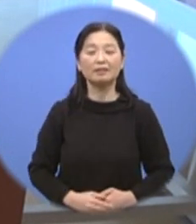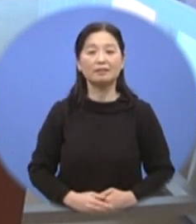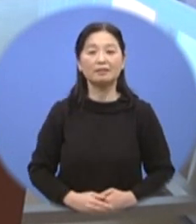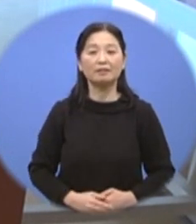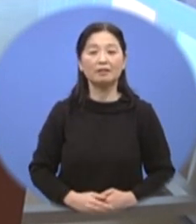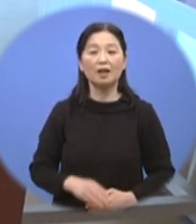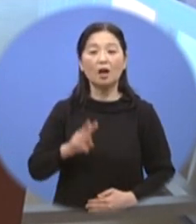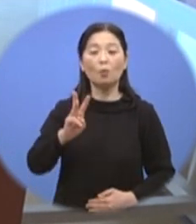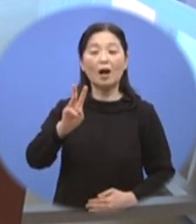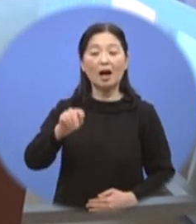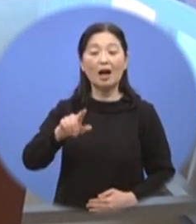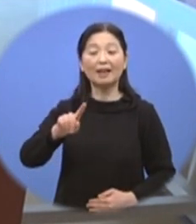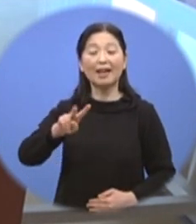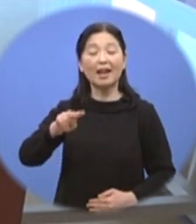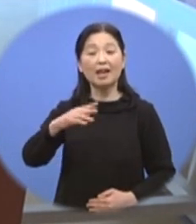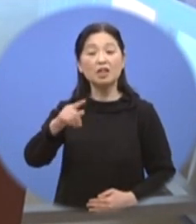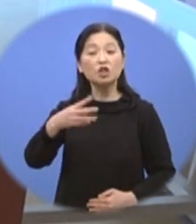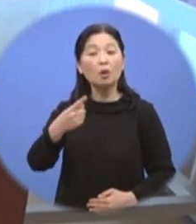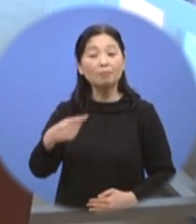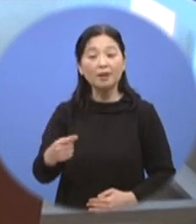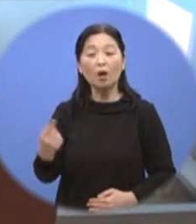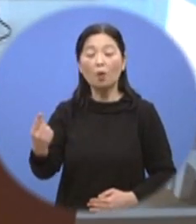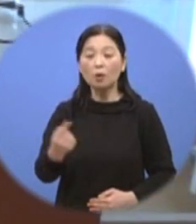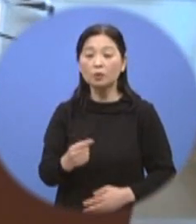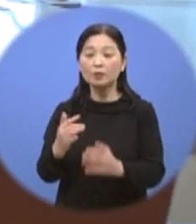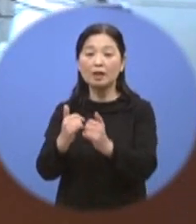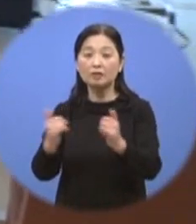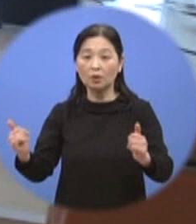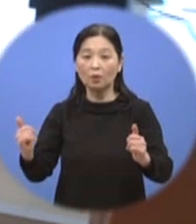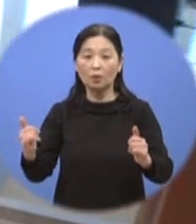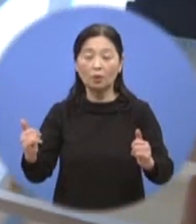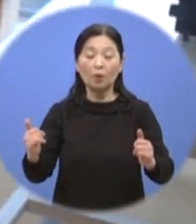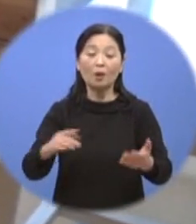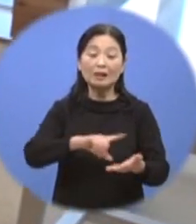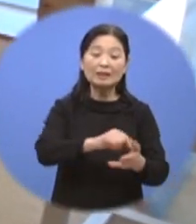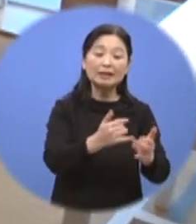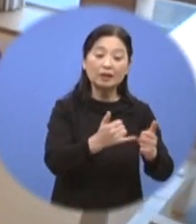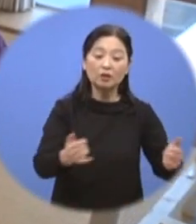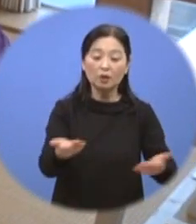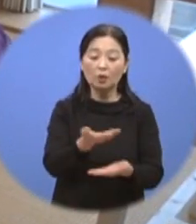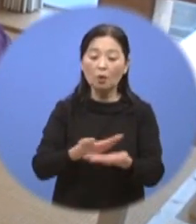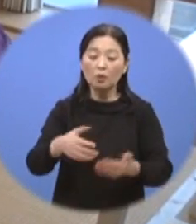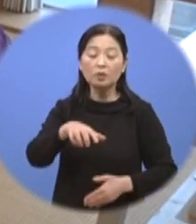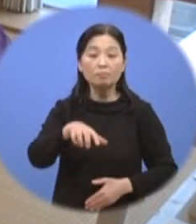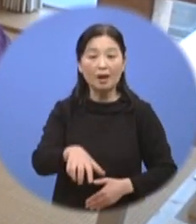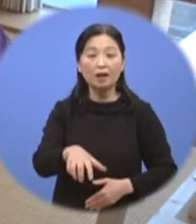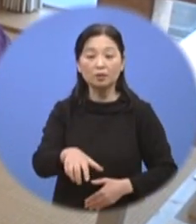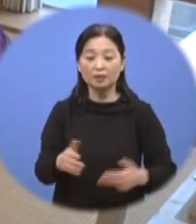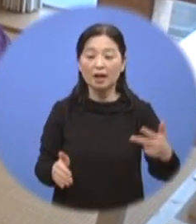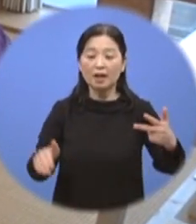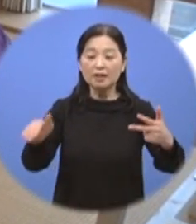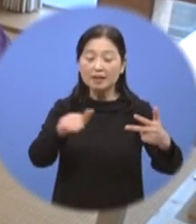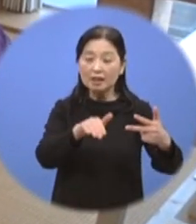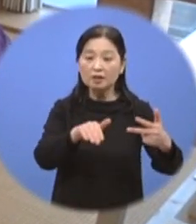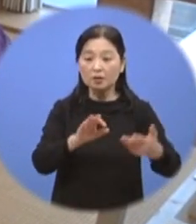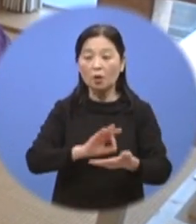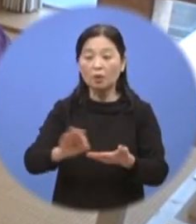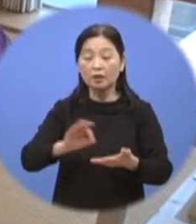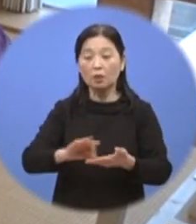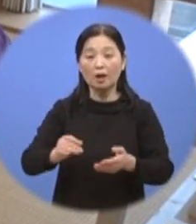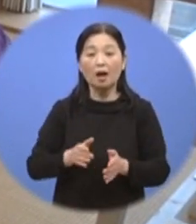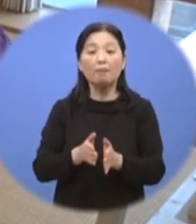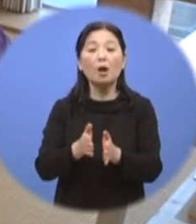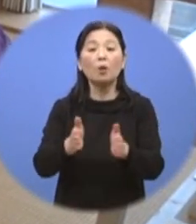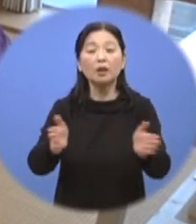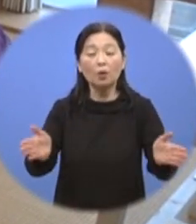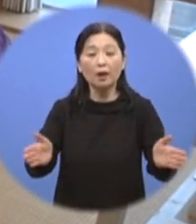ワーケーションで訪れる人と地域の人との交流の場として施設の利用の幅を広げるとともに魅力